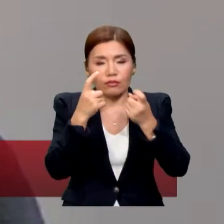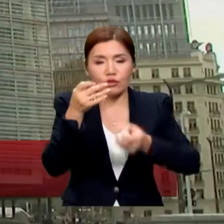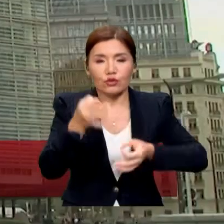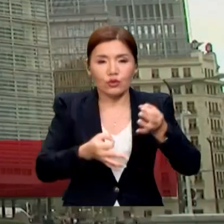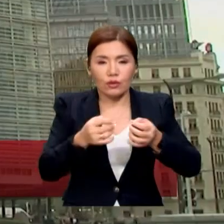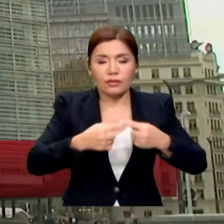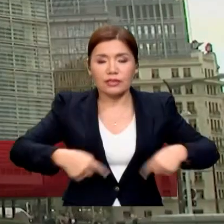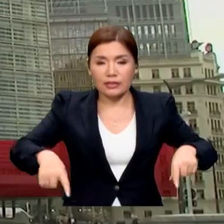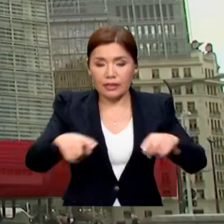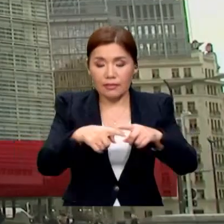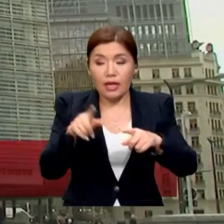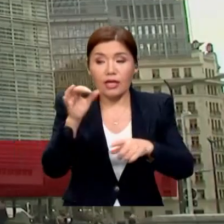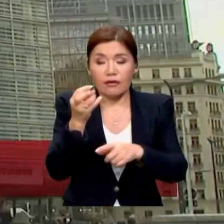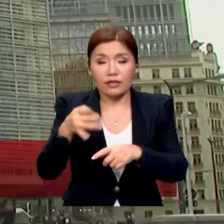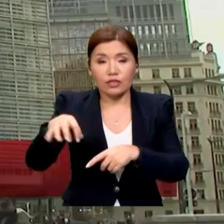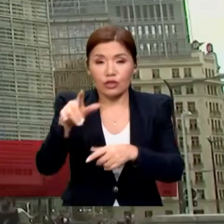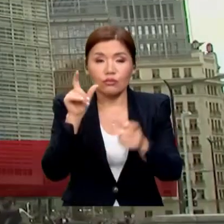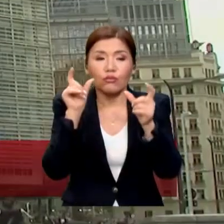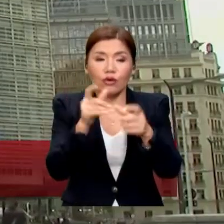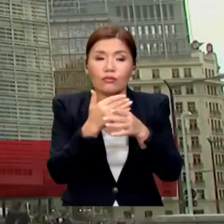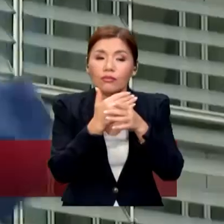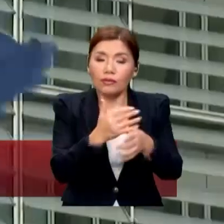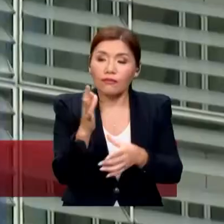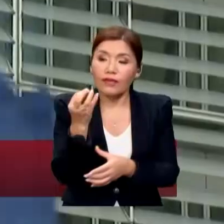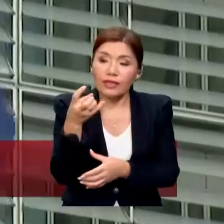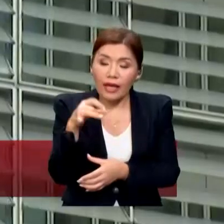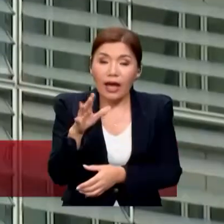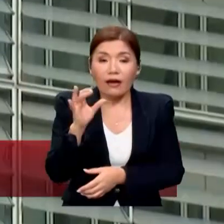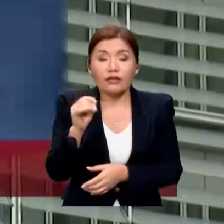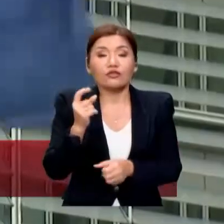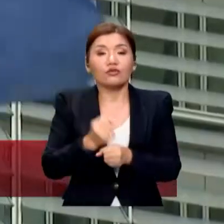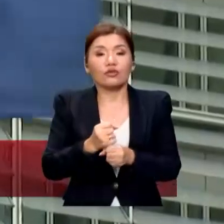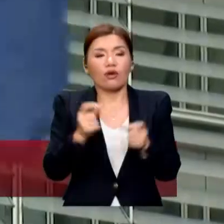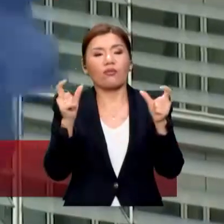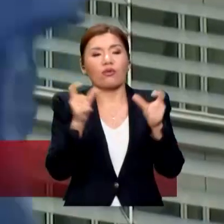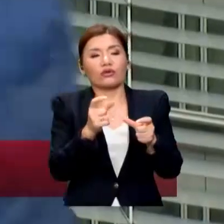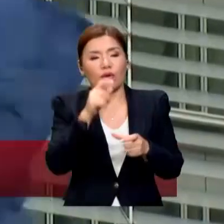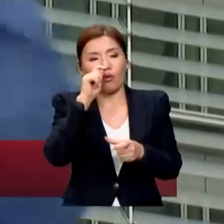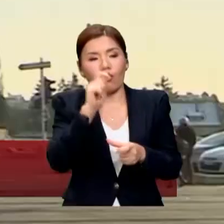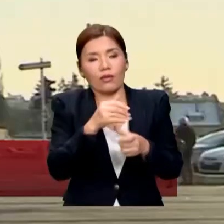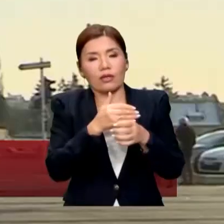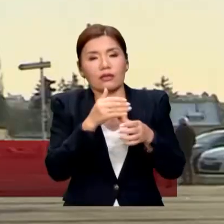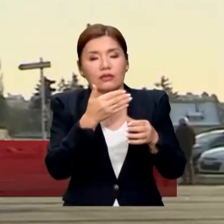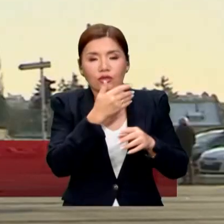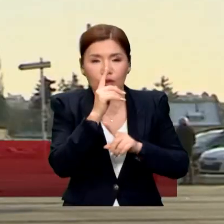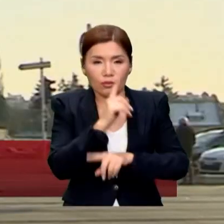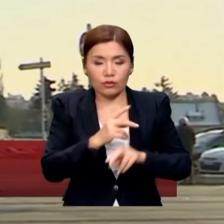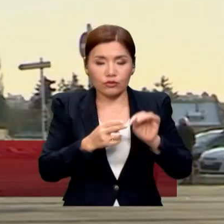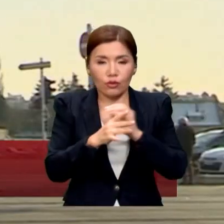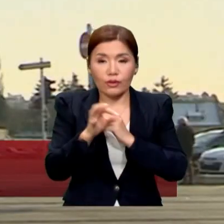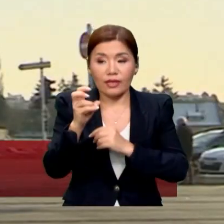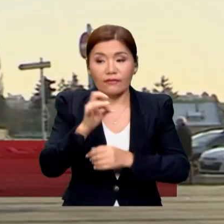системы. Таким образом, Евросоюз блокирует помощь Венгрии, а Венгрия, в свою очередь, блокирует помощь Украине. Расхождение видений